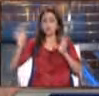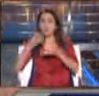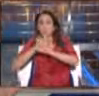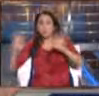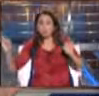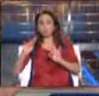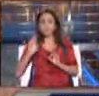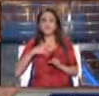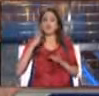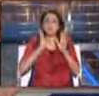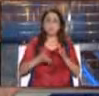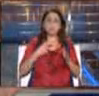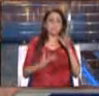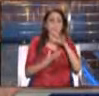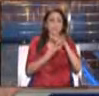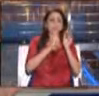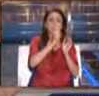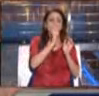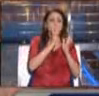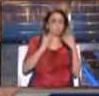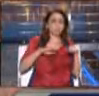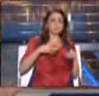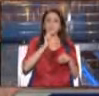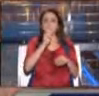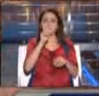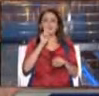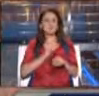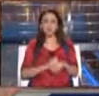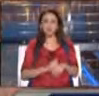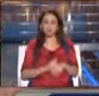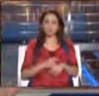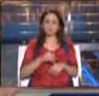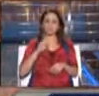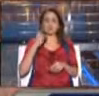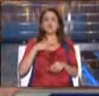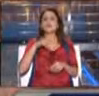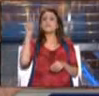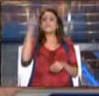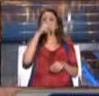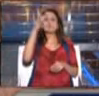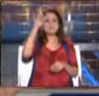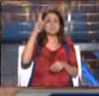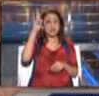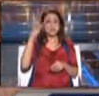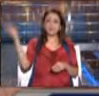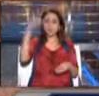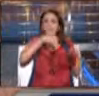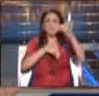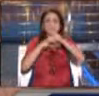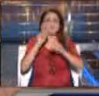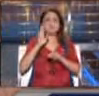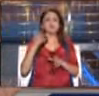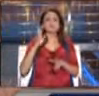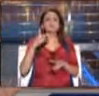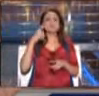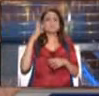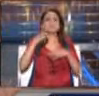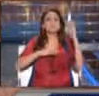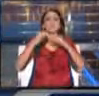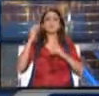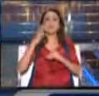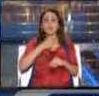يصلح ان يكون اعلاميا، ولا وكمان ولا كل صحفي ينفع يبقى مذيع، ولا مذيع ينفع يبقى صحفي. طب ايه